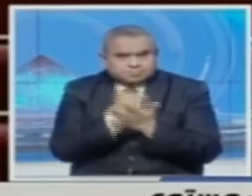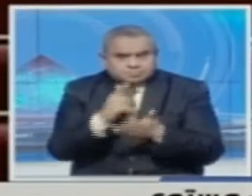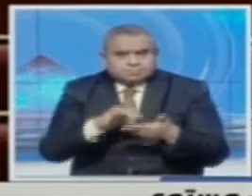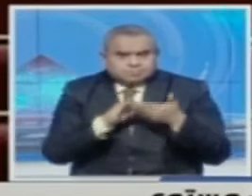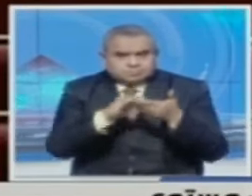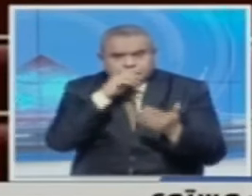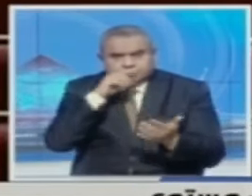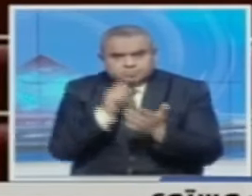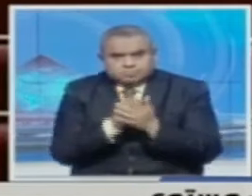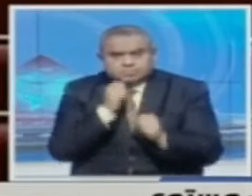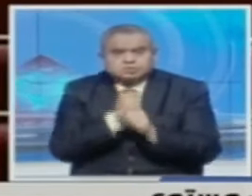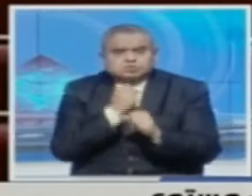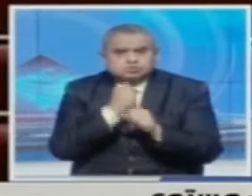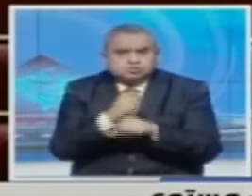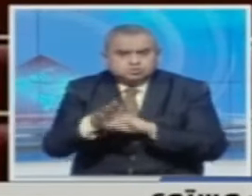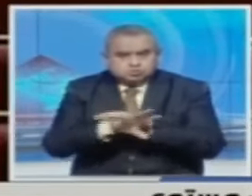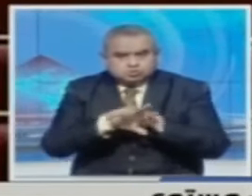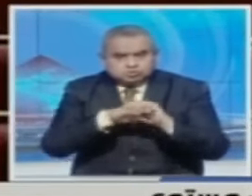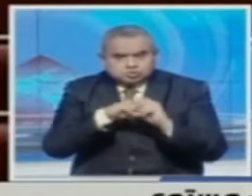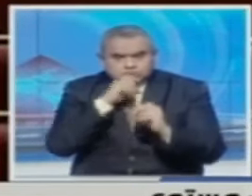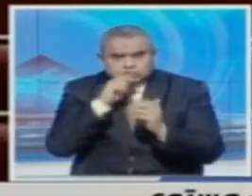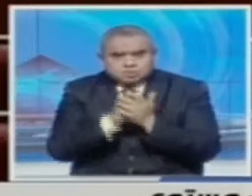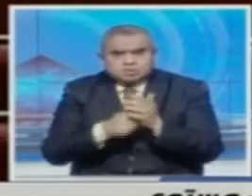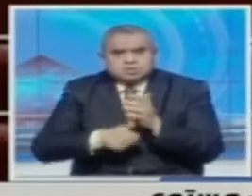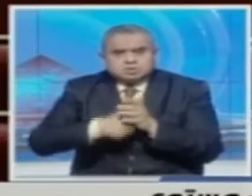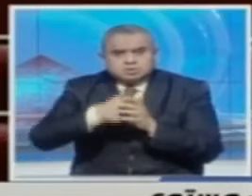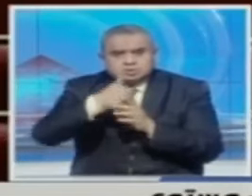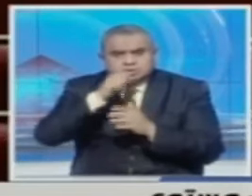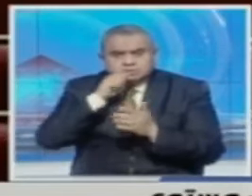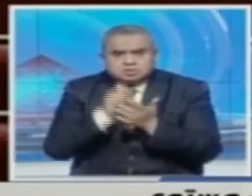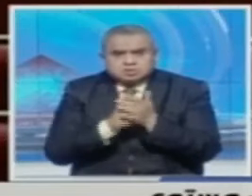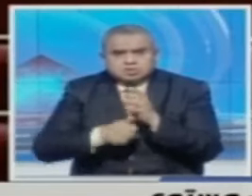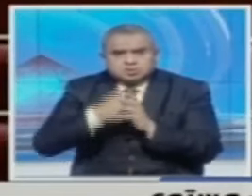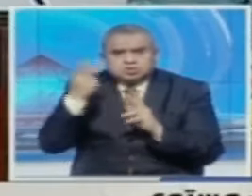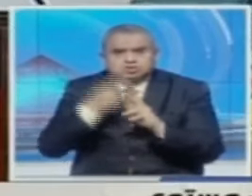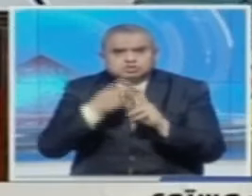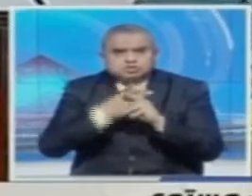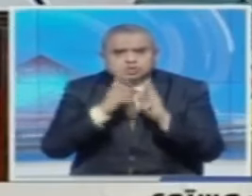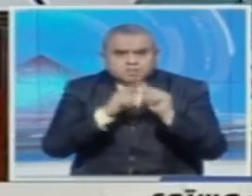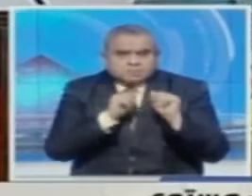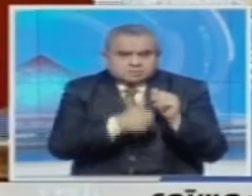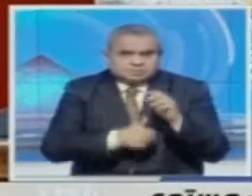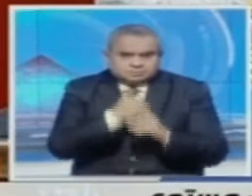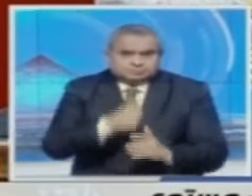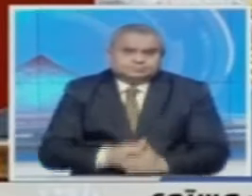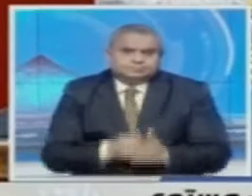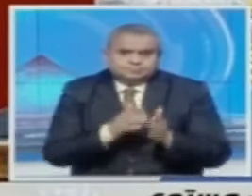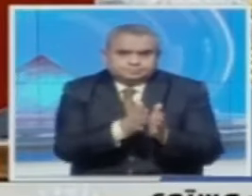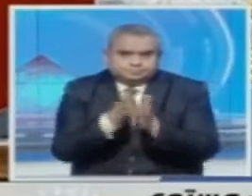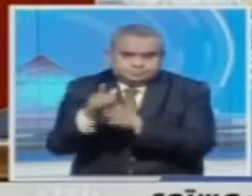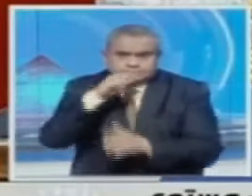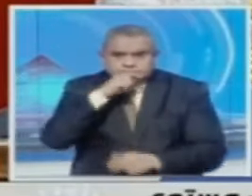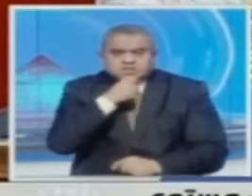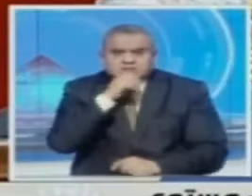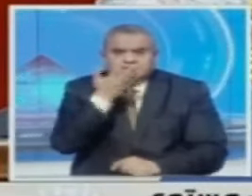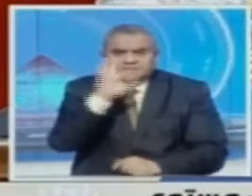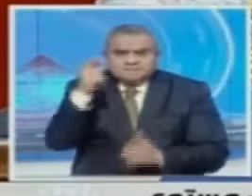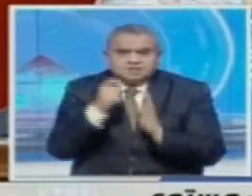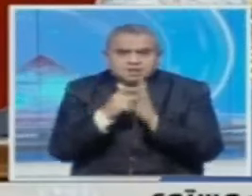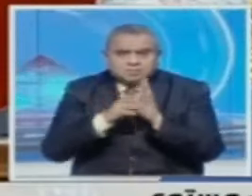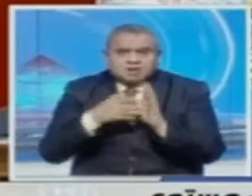بالتأكيد لابد من إيجاد الاحتياجات الشعب المصري. هناك النتائج السلبية على كل دول